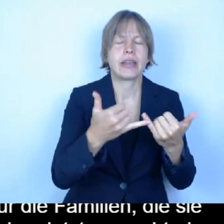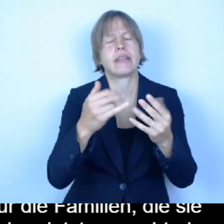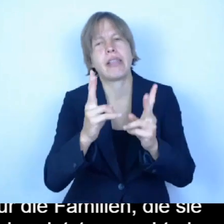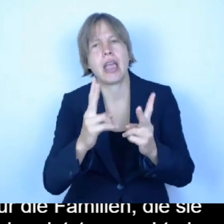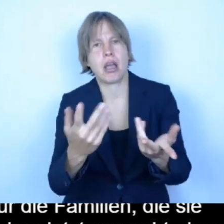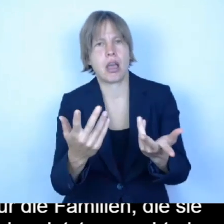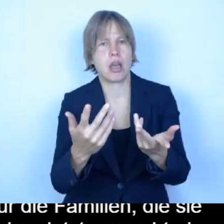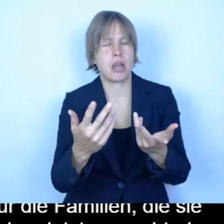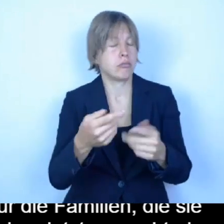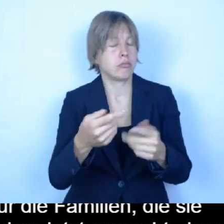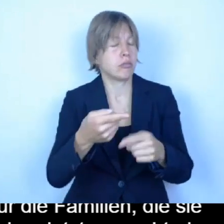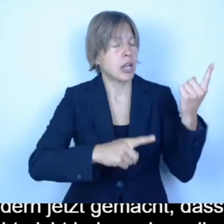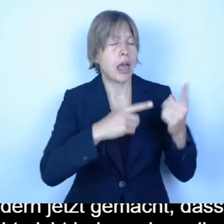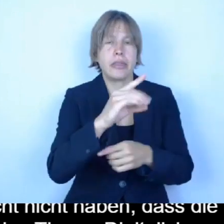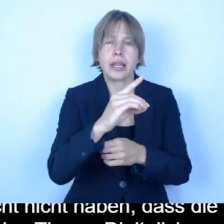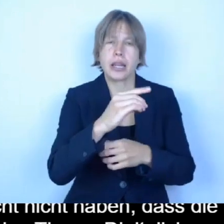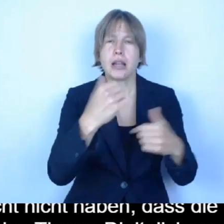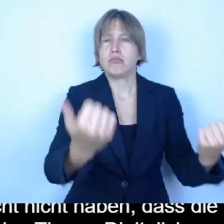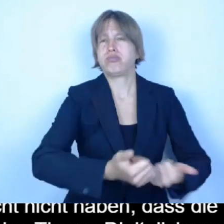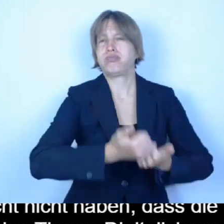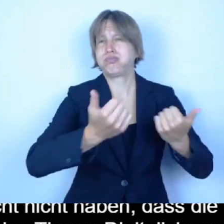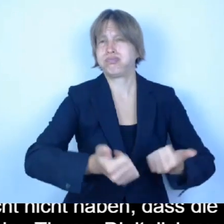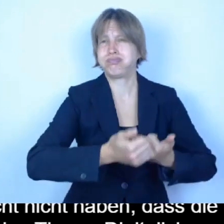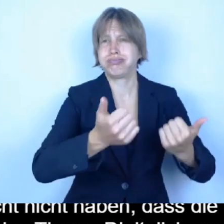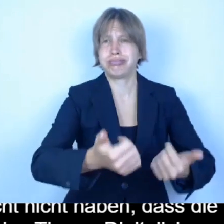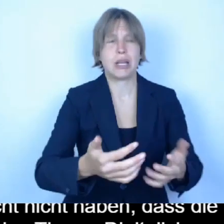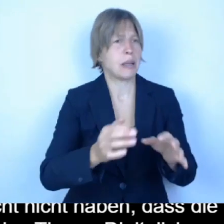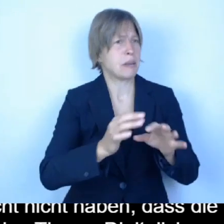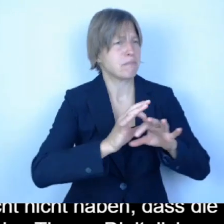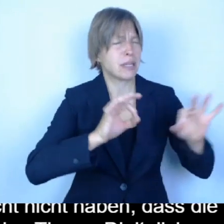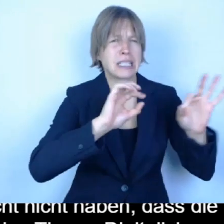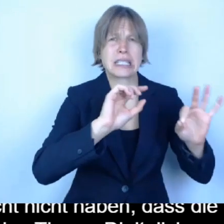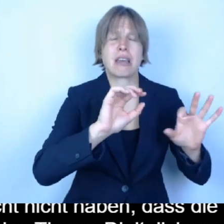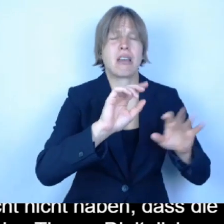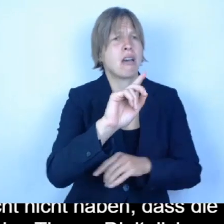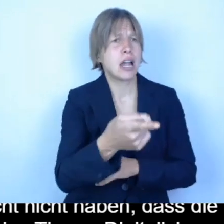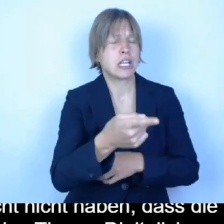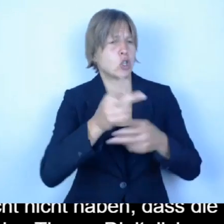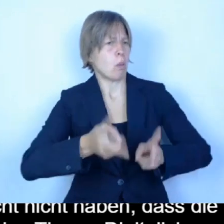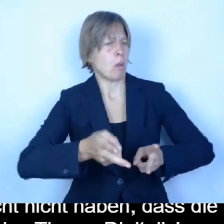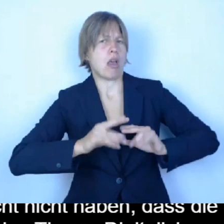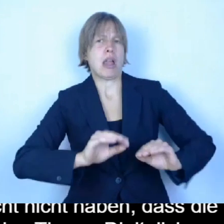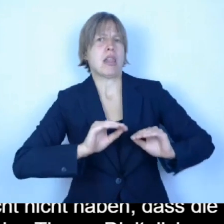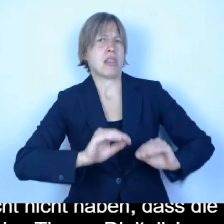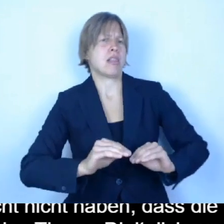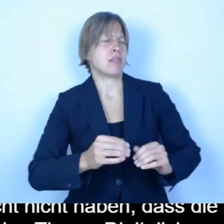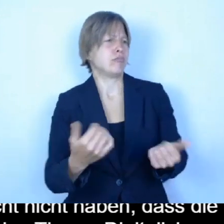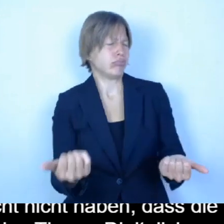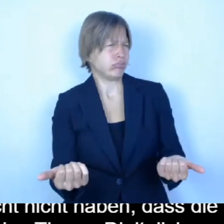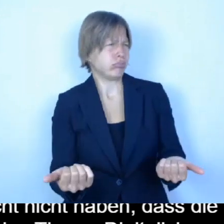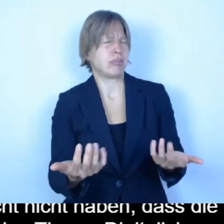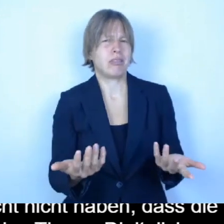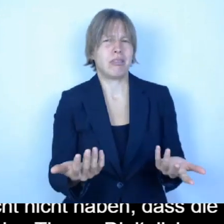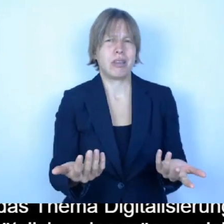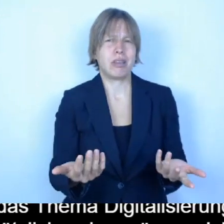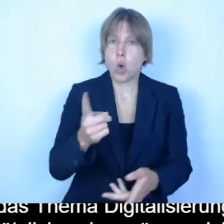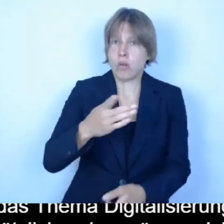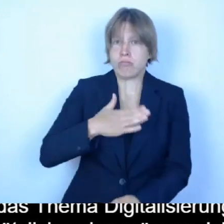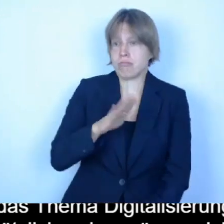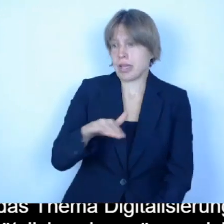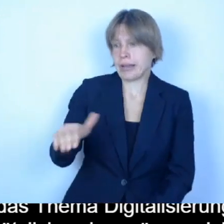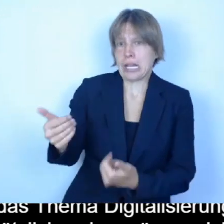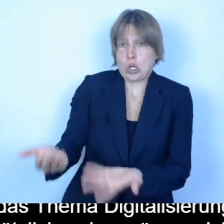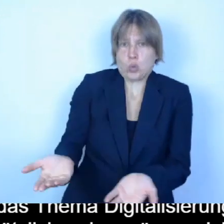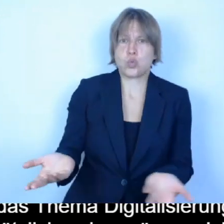Unterricht, höre ich so. Ja, sogar von meinen Kindern. Und das Zweite ist aber, wie genau was Sie richtig sagen, wie immer, es ist ja